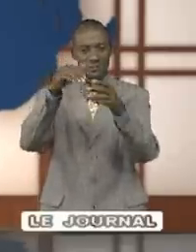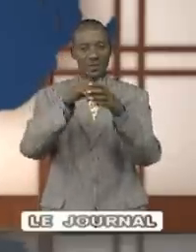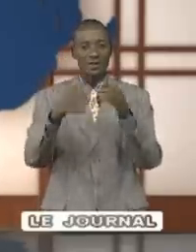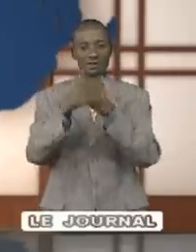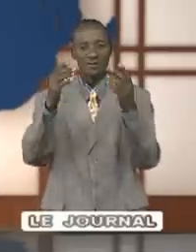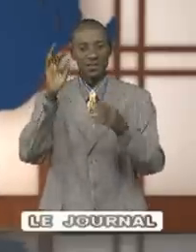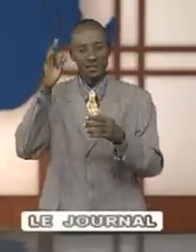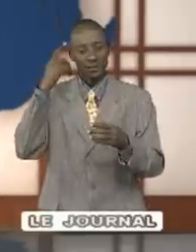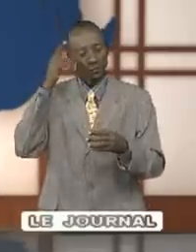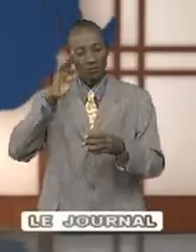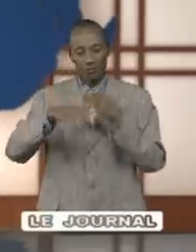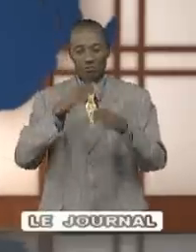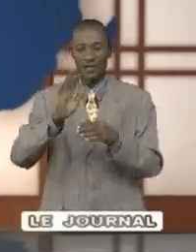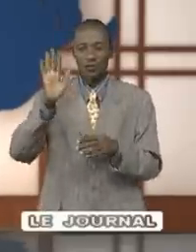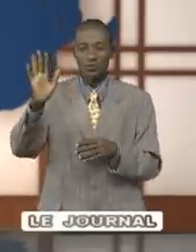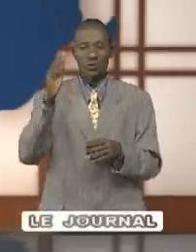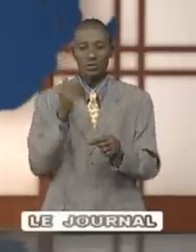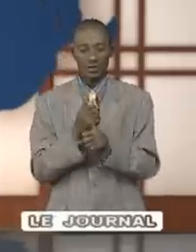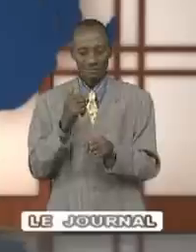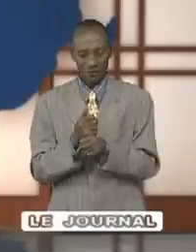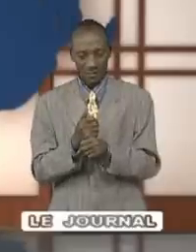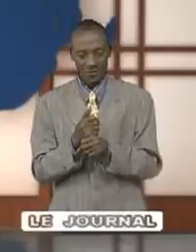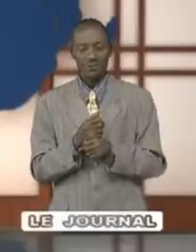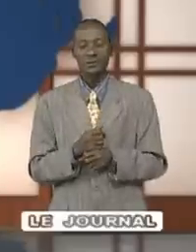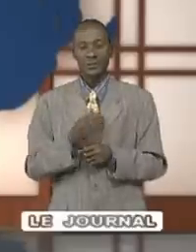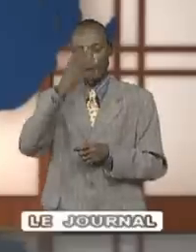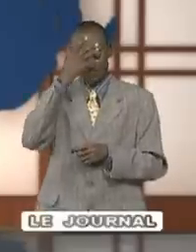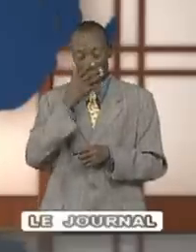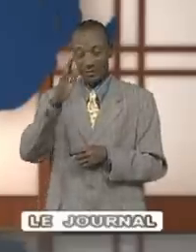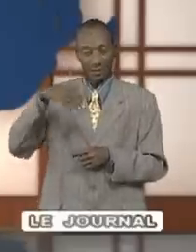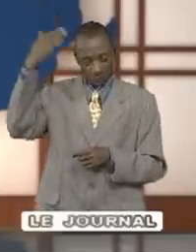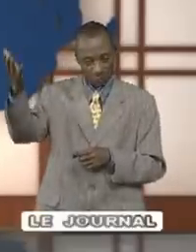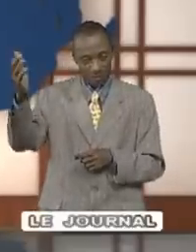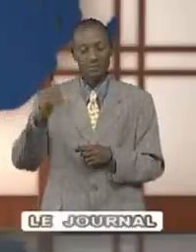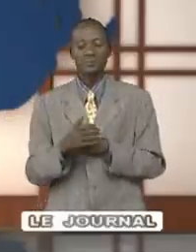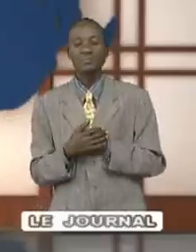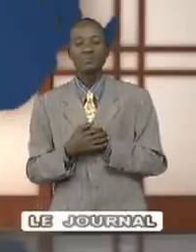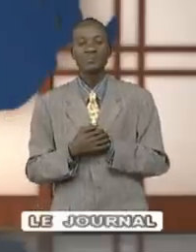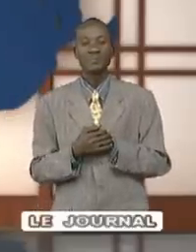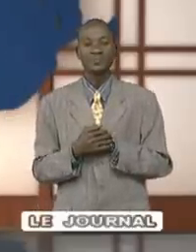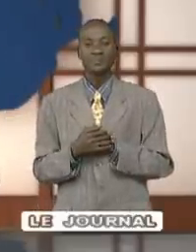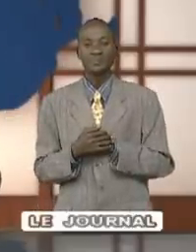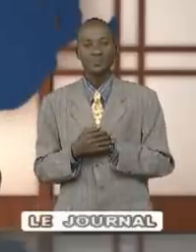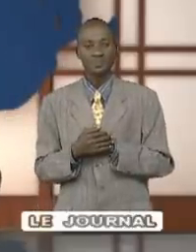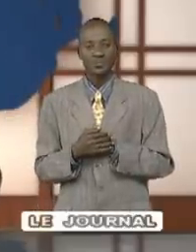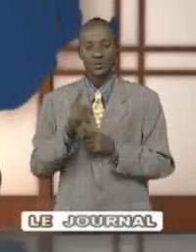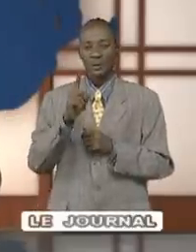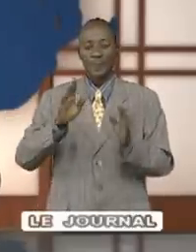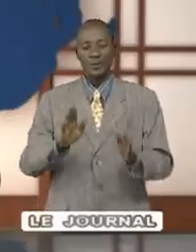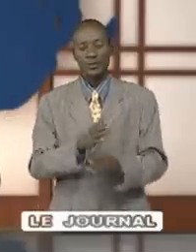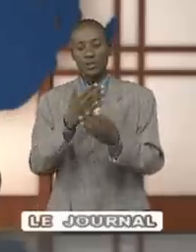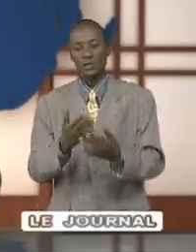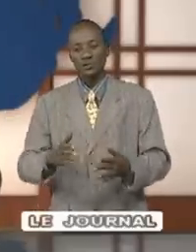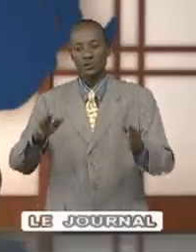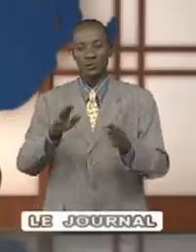est la leur dans une organisation non gouvernementale. Images et commentaires dans l'édition de 23h. Une chanson pour célébrer la